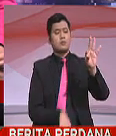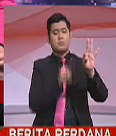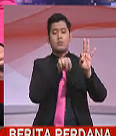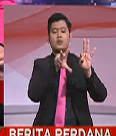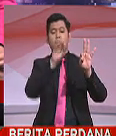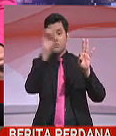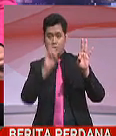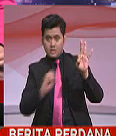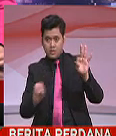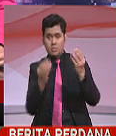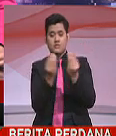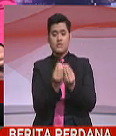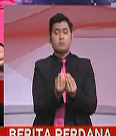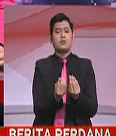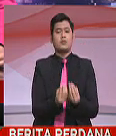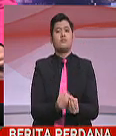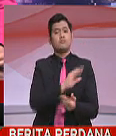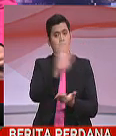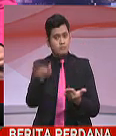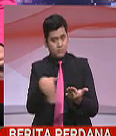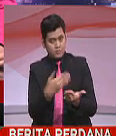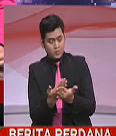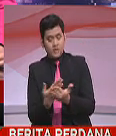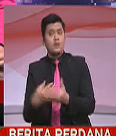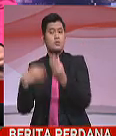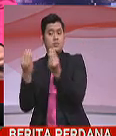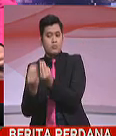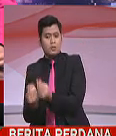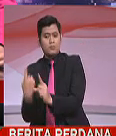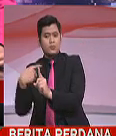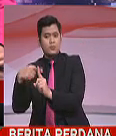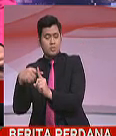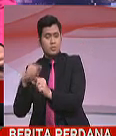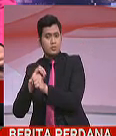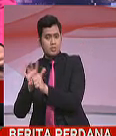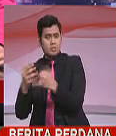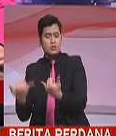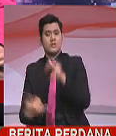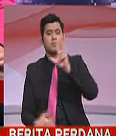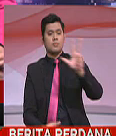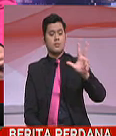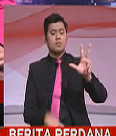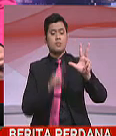69.3% daripada jumlah keseluruhan kes. Manakala jumlah kes positif kini